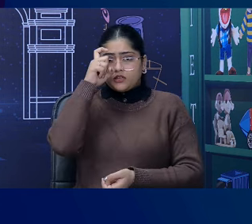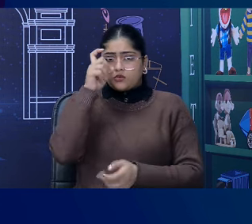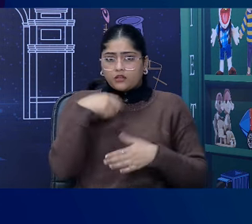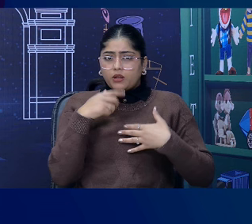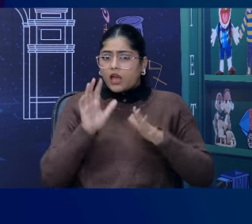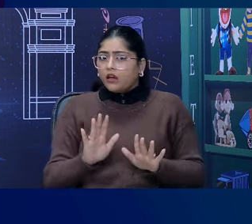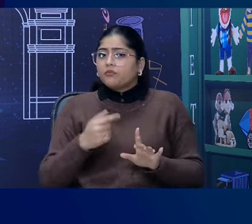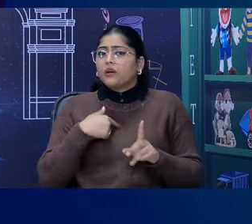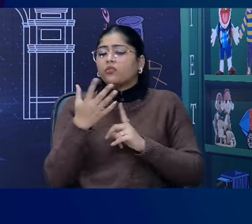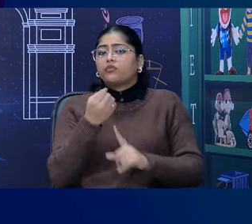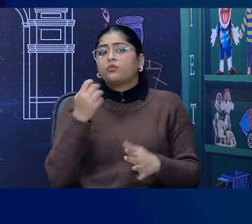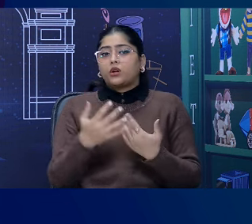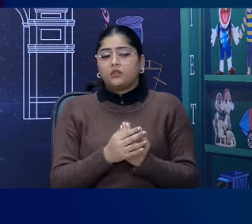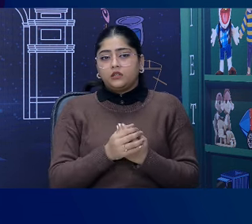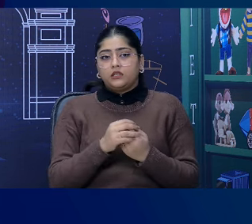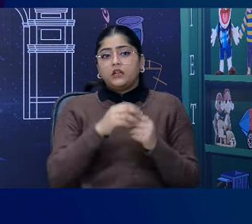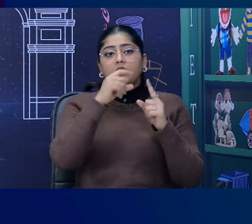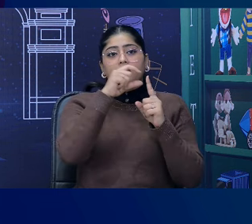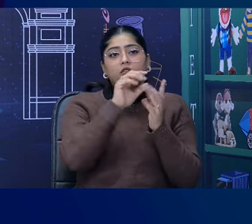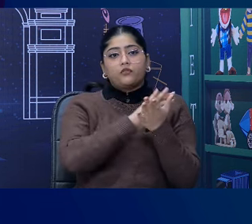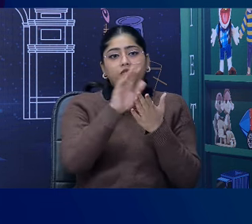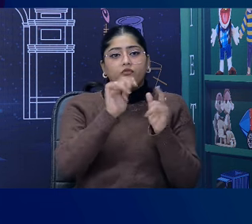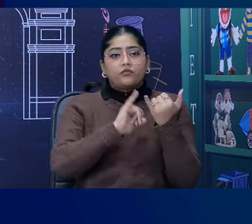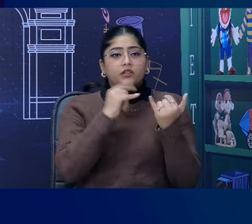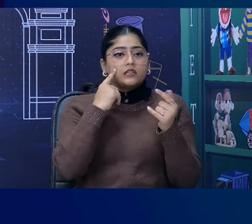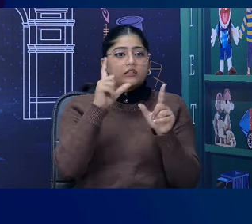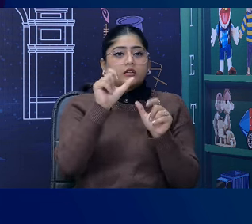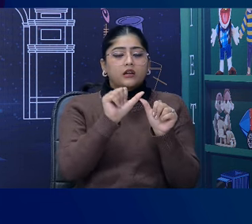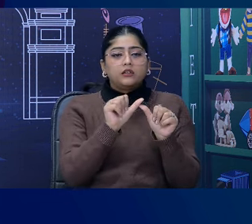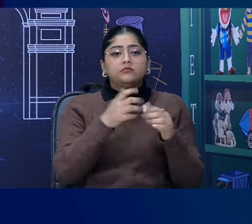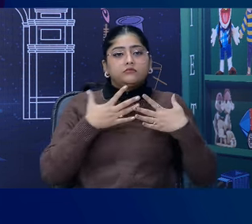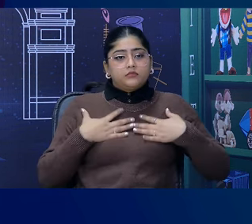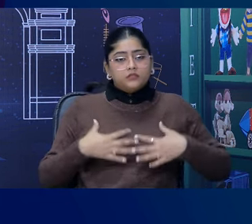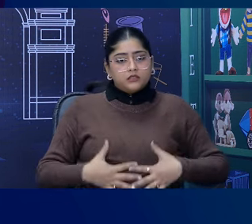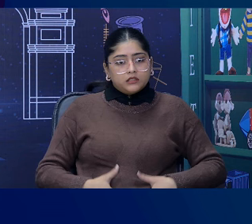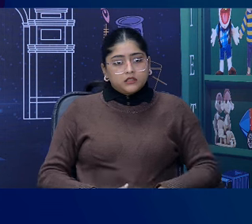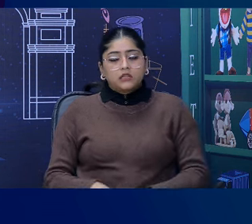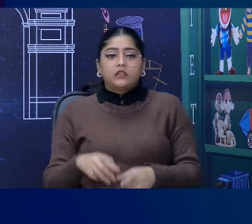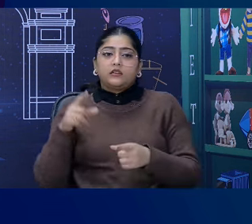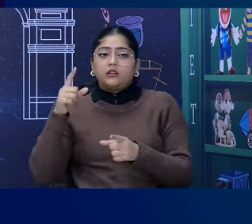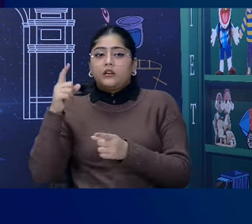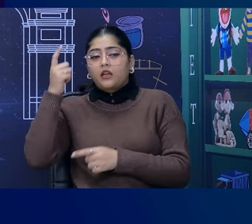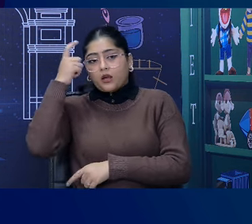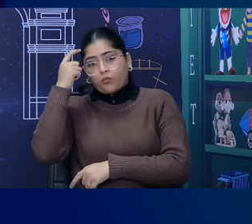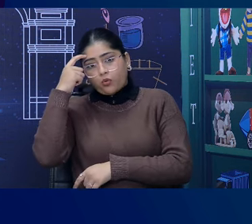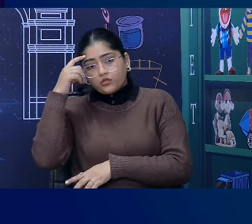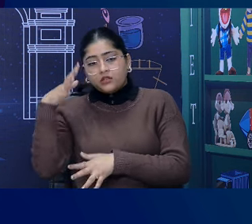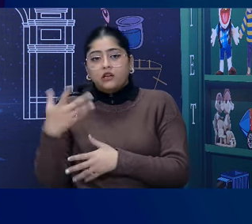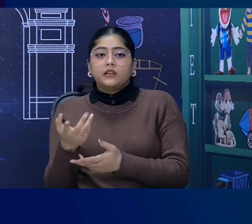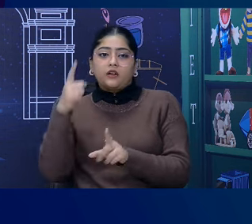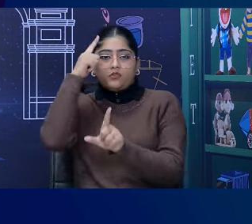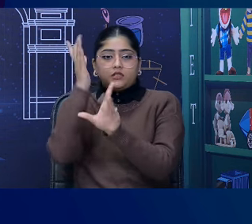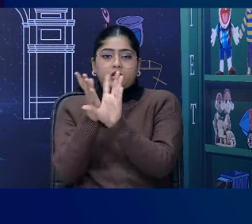सिमटम्स होते हैं फिजिकल इमोशनल साइकोलॉजिकल अब अगर हम अगेन देखें ये सबके लिए है चाहे